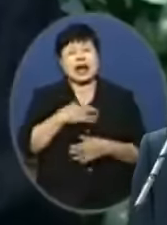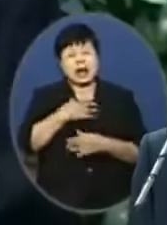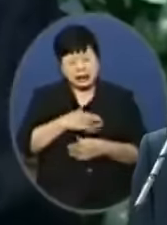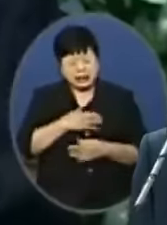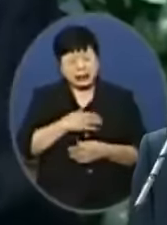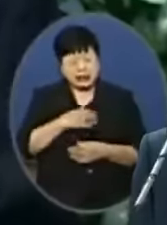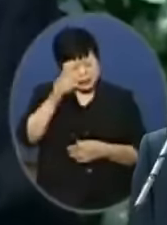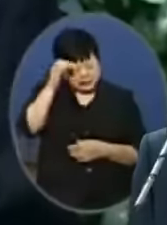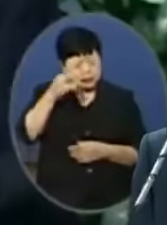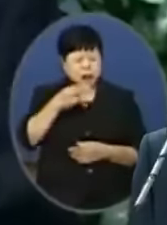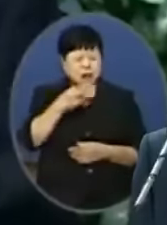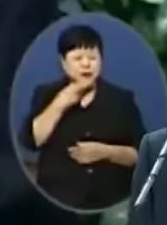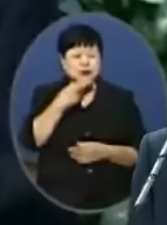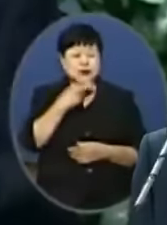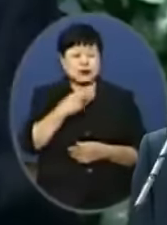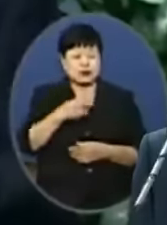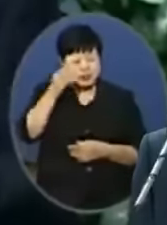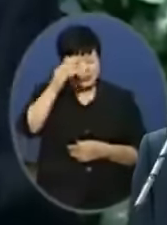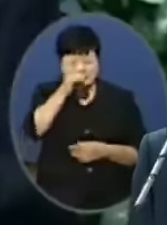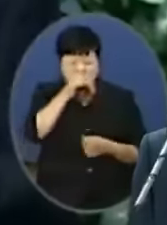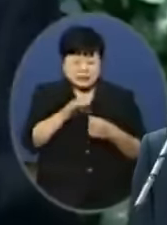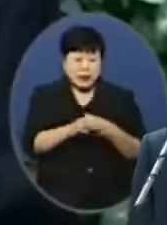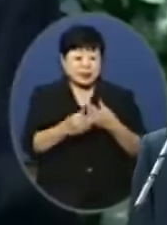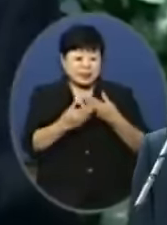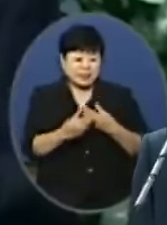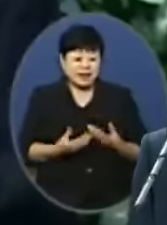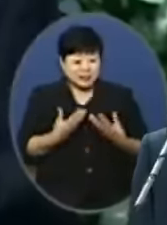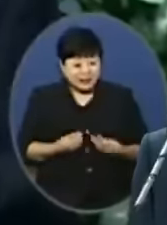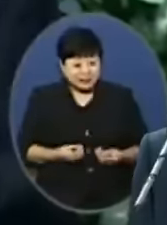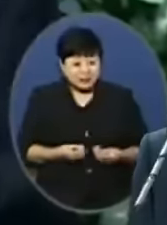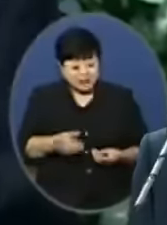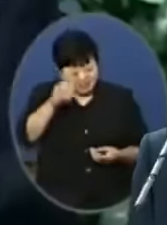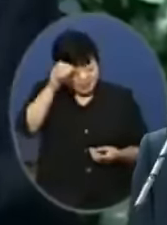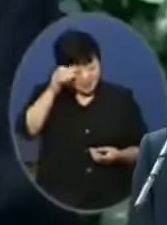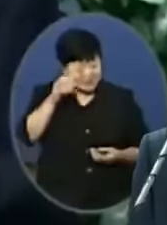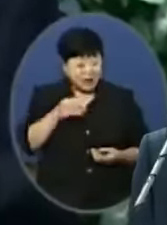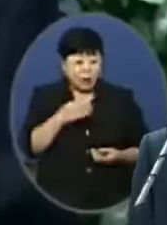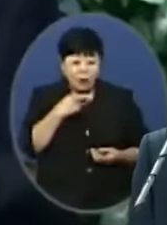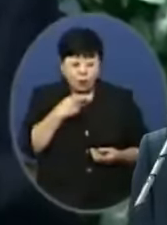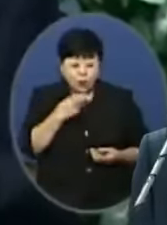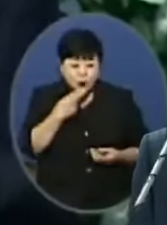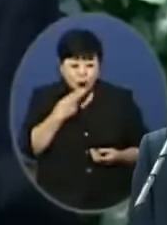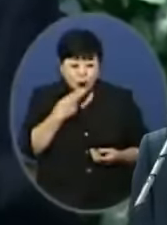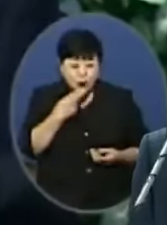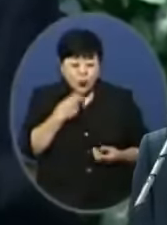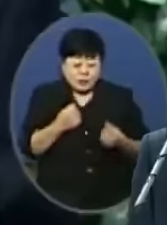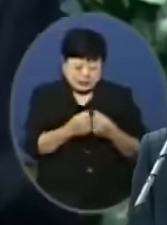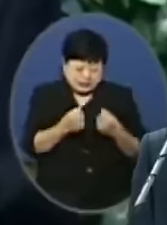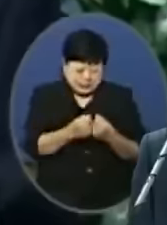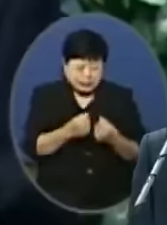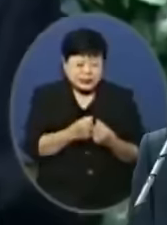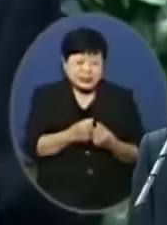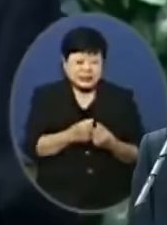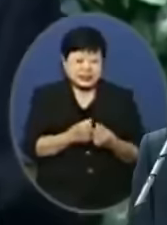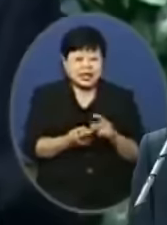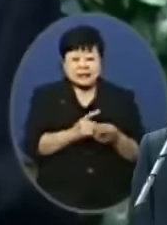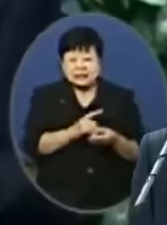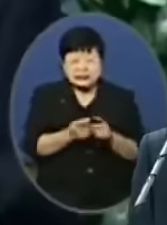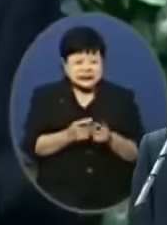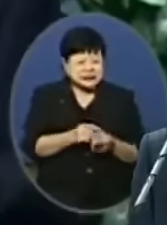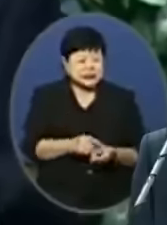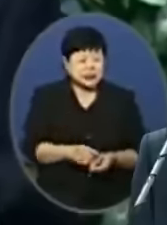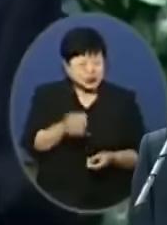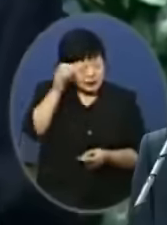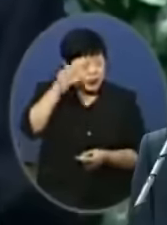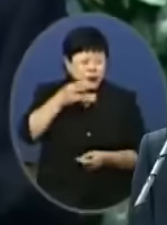기대를 하니까 낙심하지, 기대를 하지 않으면 낙심하지 않습니다. 3년 동안 싸우는 동안에 누가 누군지 서로